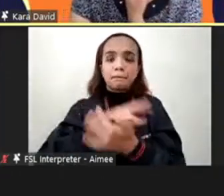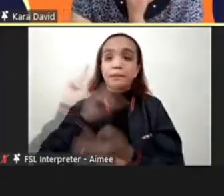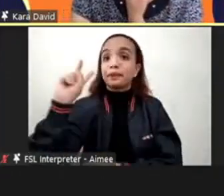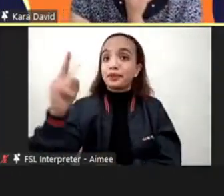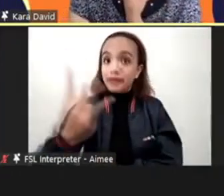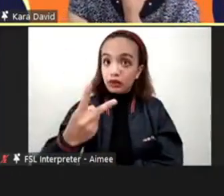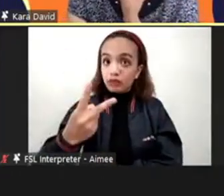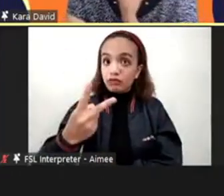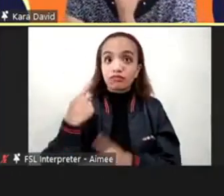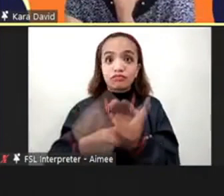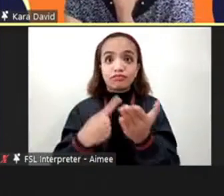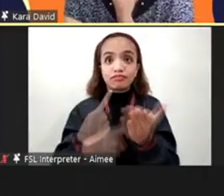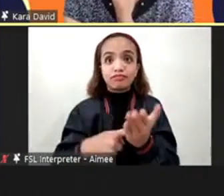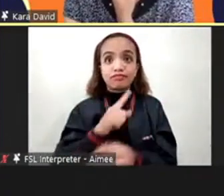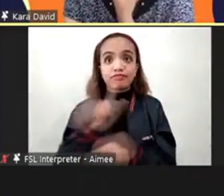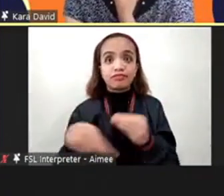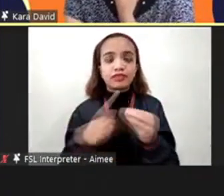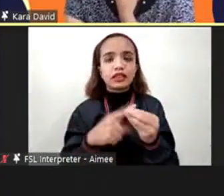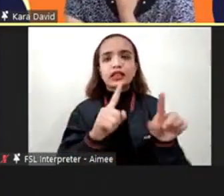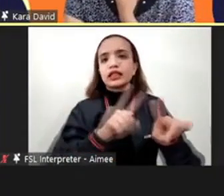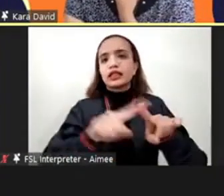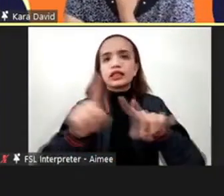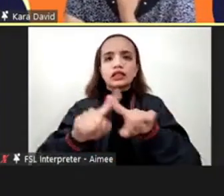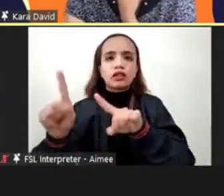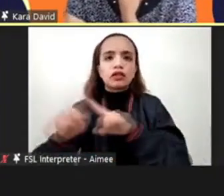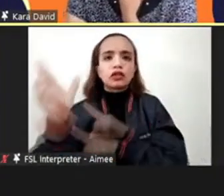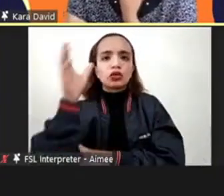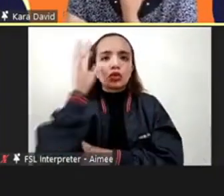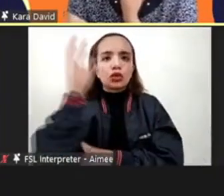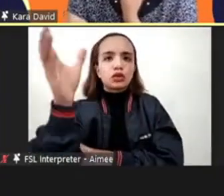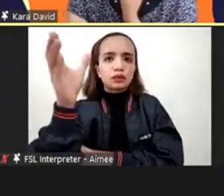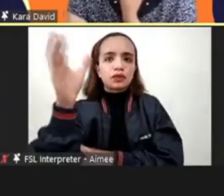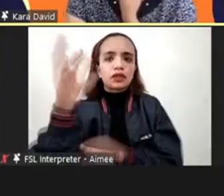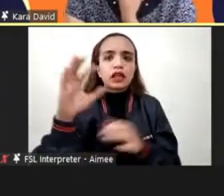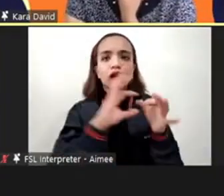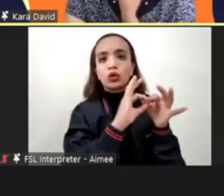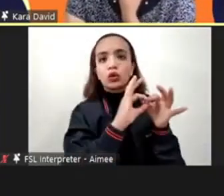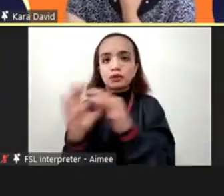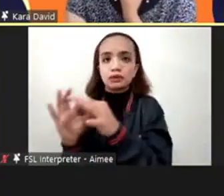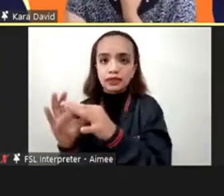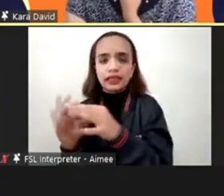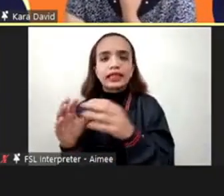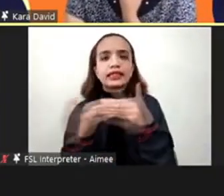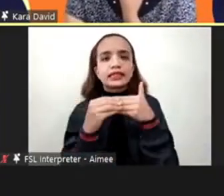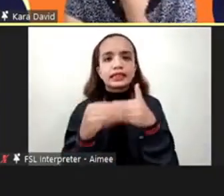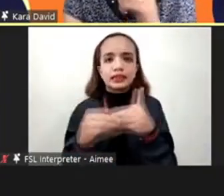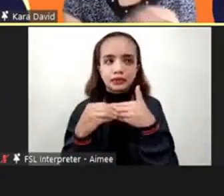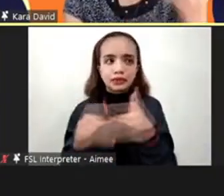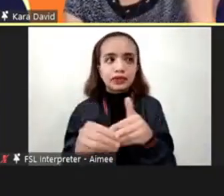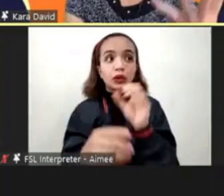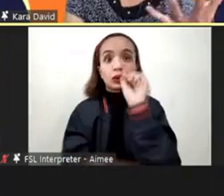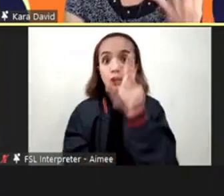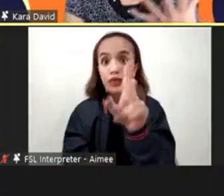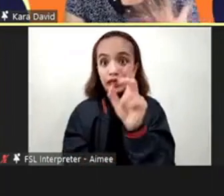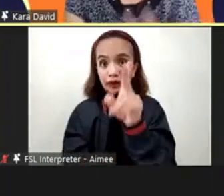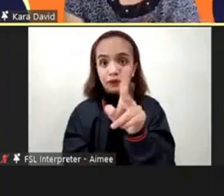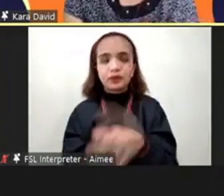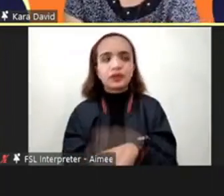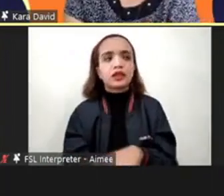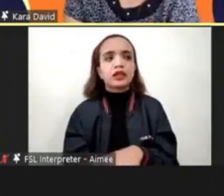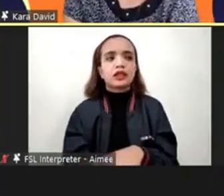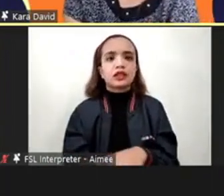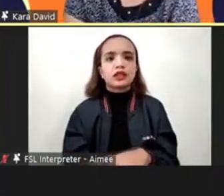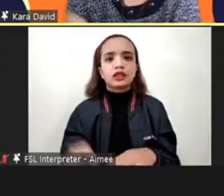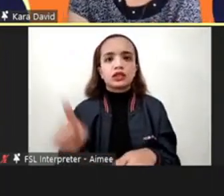din natin ang iba't ibang mga concepts na kaakibat ng resilience. Okay? So, iintindihin natin itong